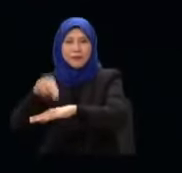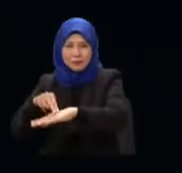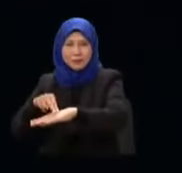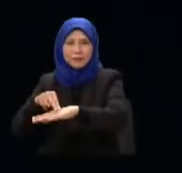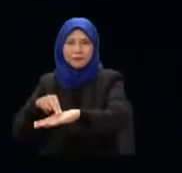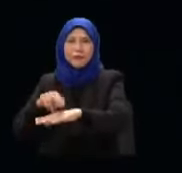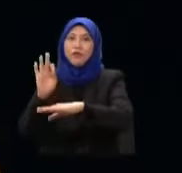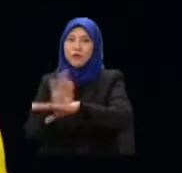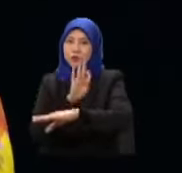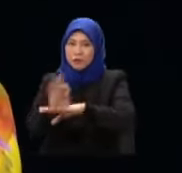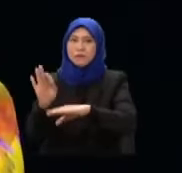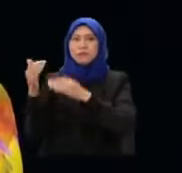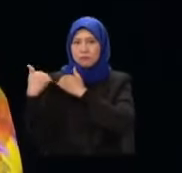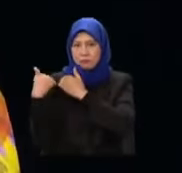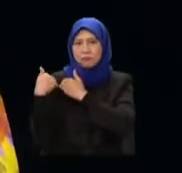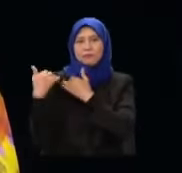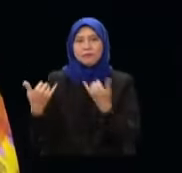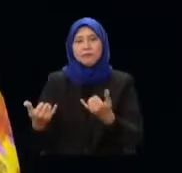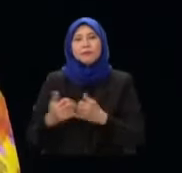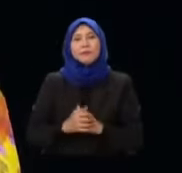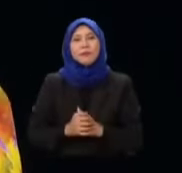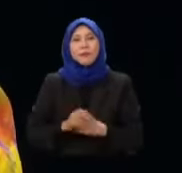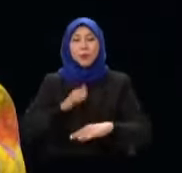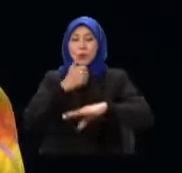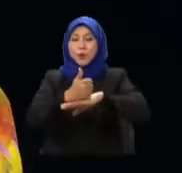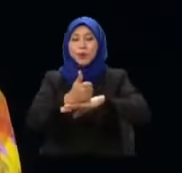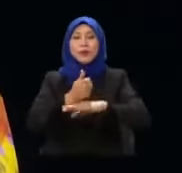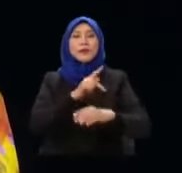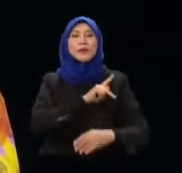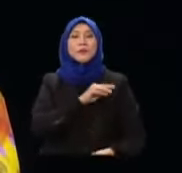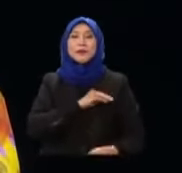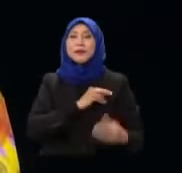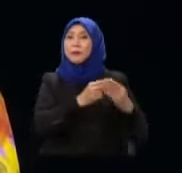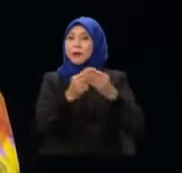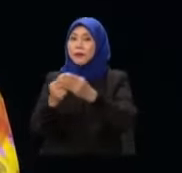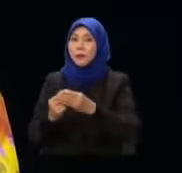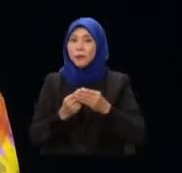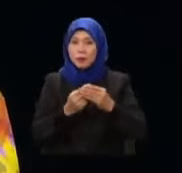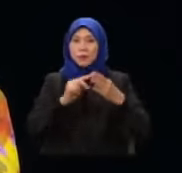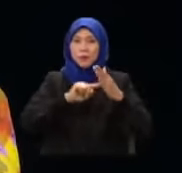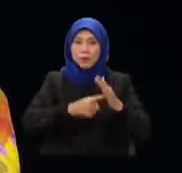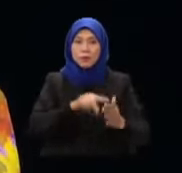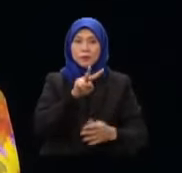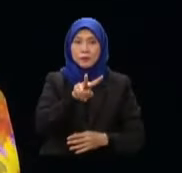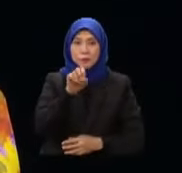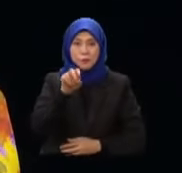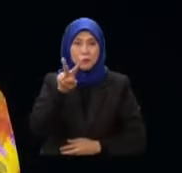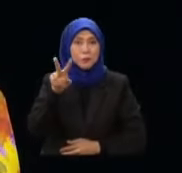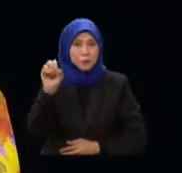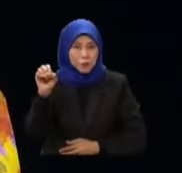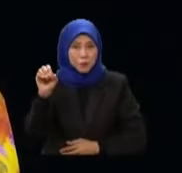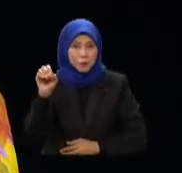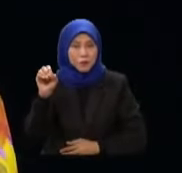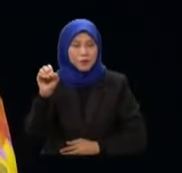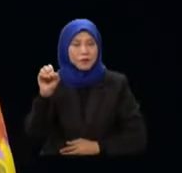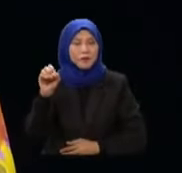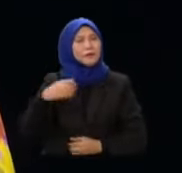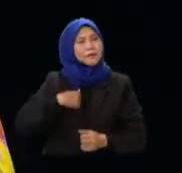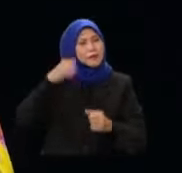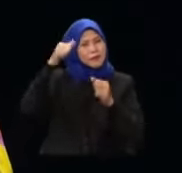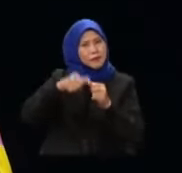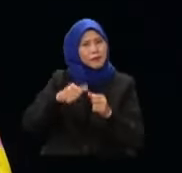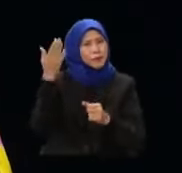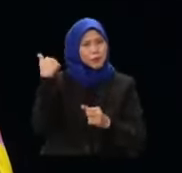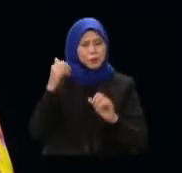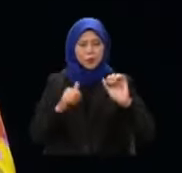maka karena itu bila diwujudkan Kementerian perpaduan Garut bermula pada tahun 2020 opini tapi saya ingat lagi